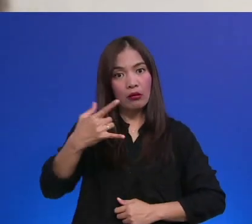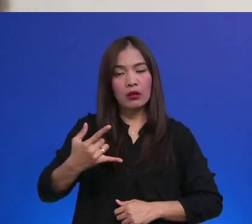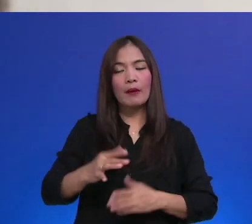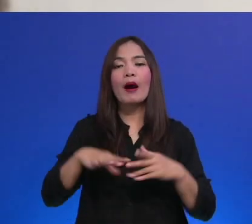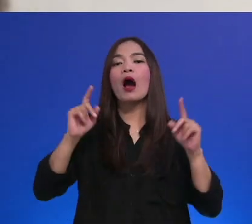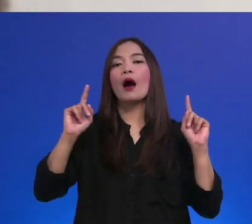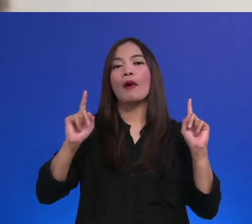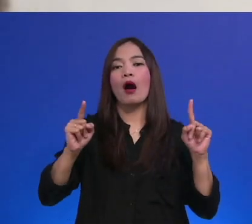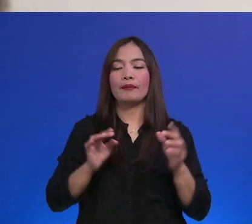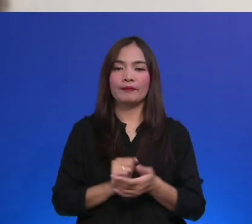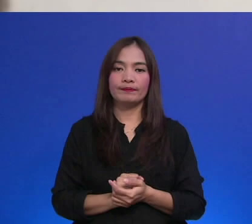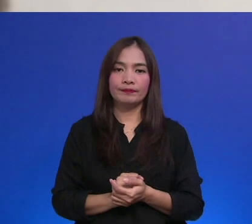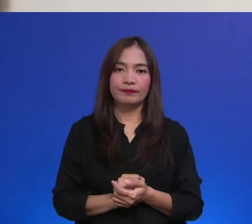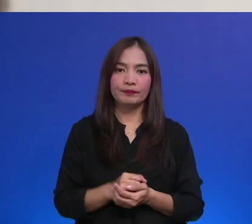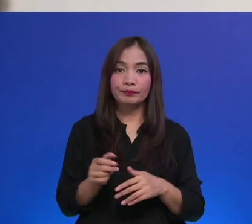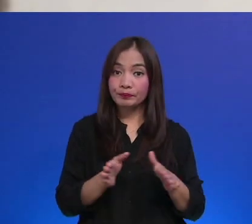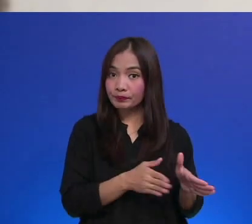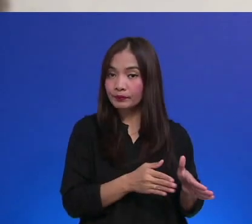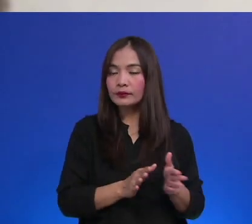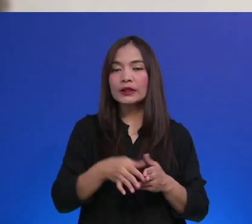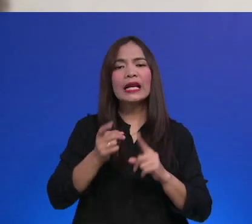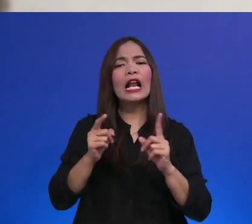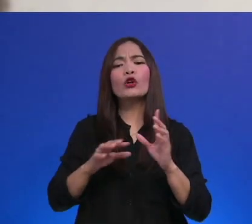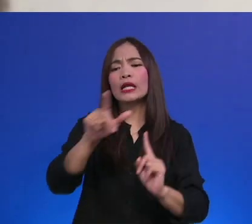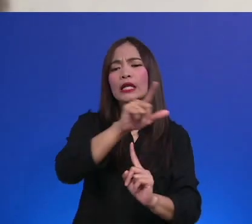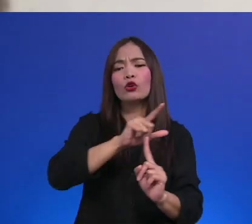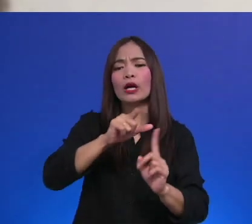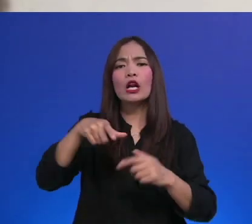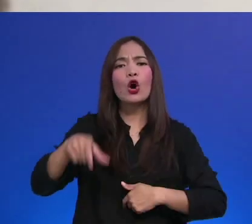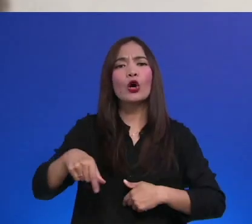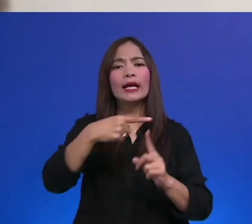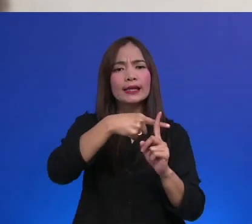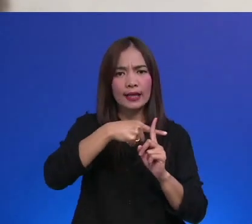kalau di lingkungan orang-orang Kristen